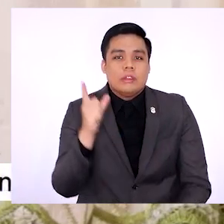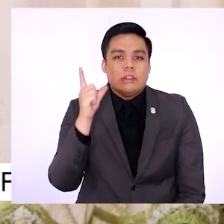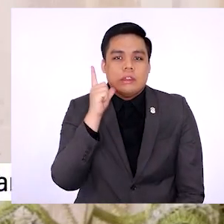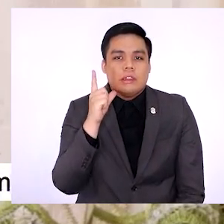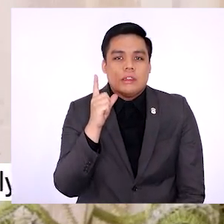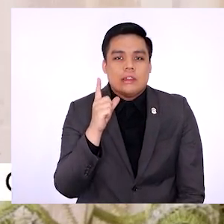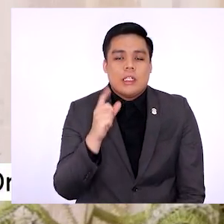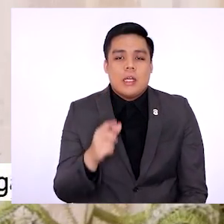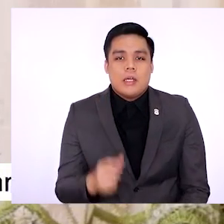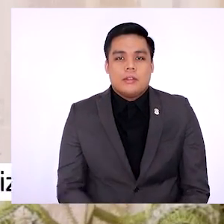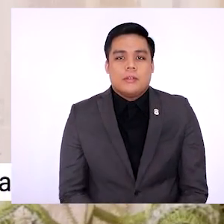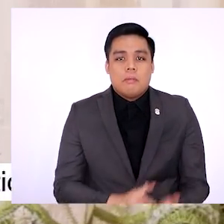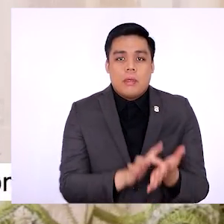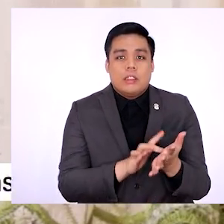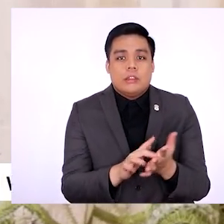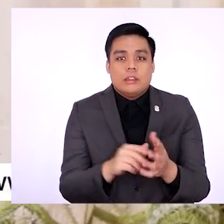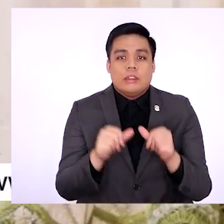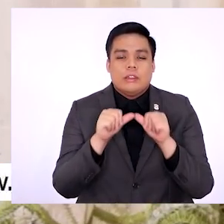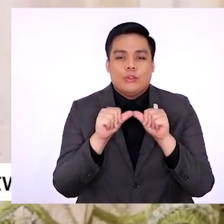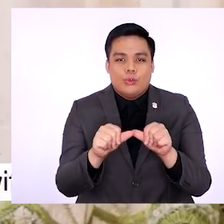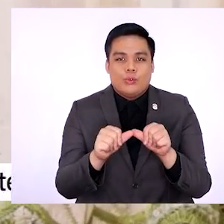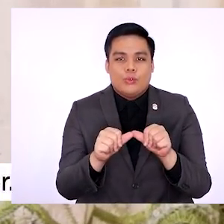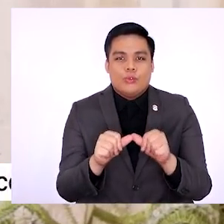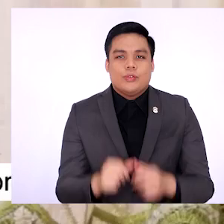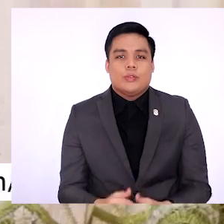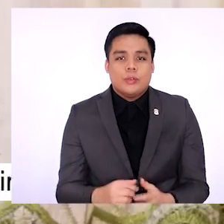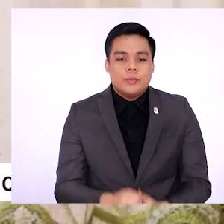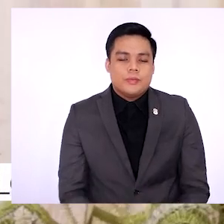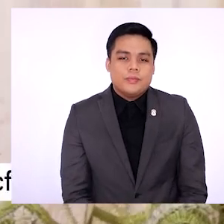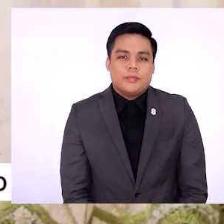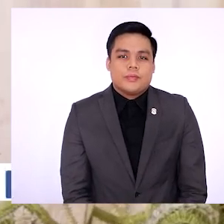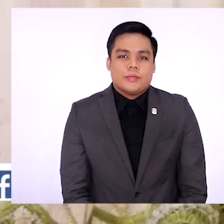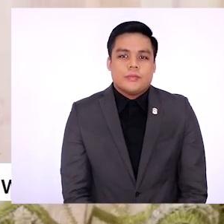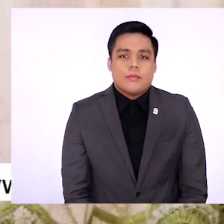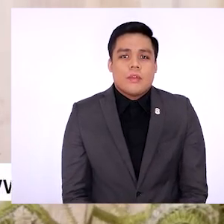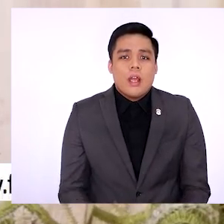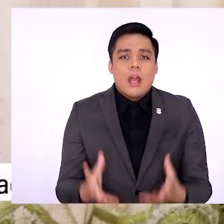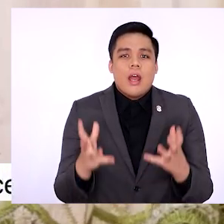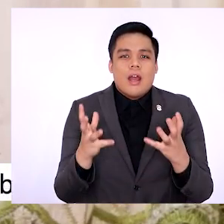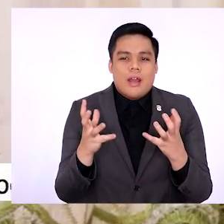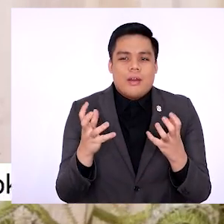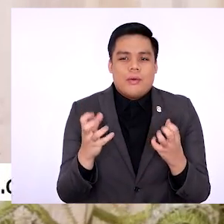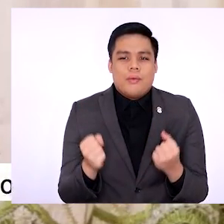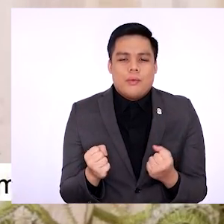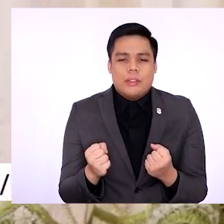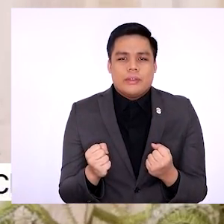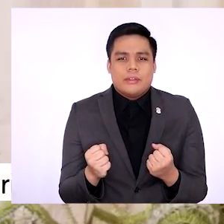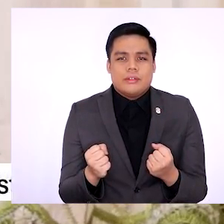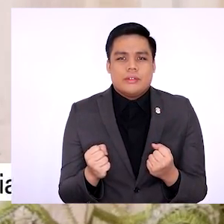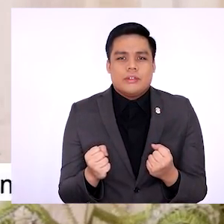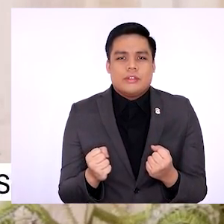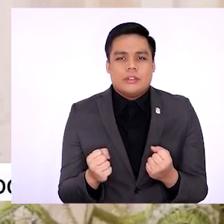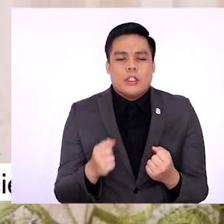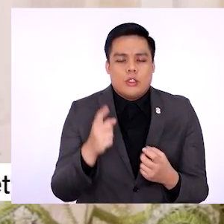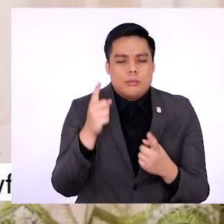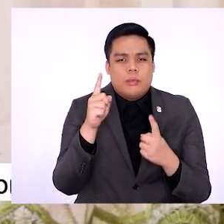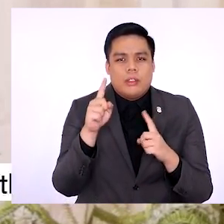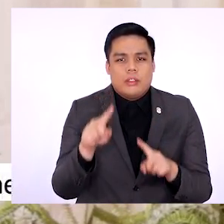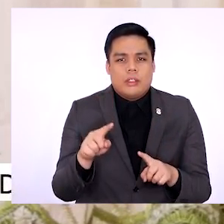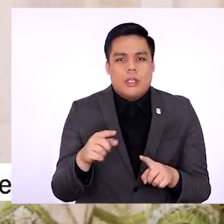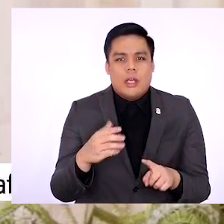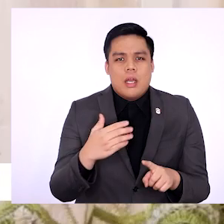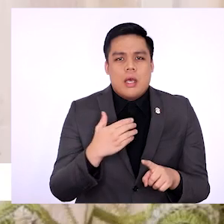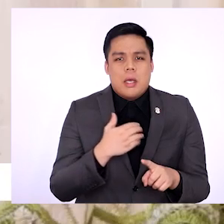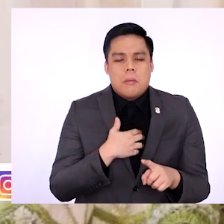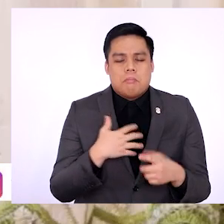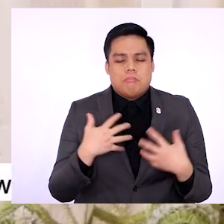ko pang ituloy o hindi na. Gusto ko po sana, hanggang ngayon sana gusto ko pa pong tumupad kasi hindi na po